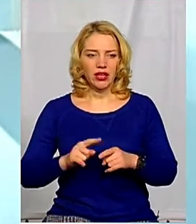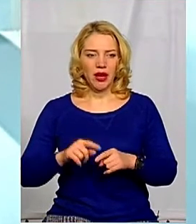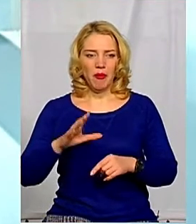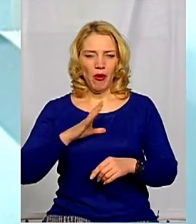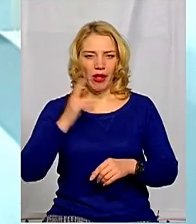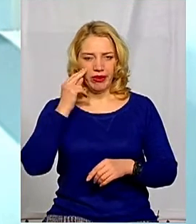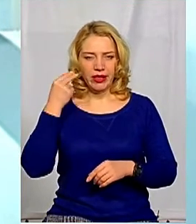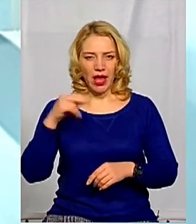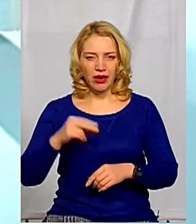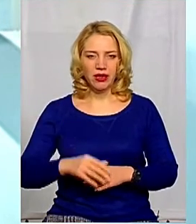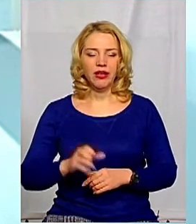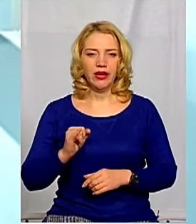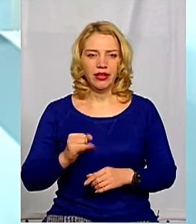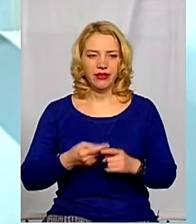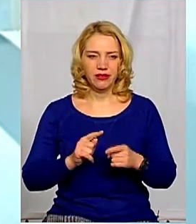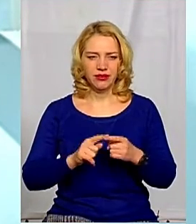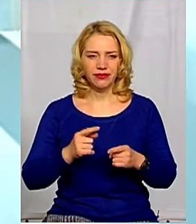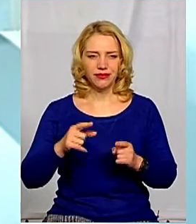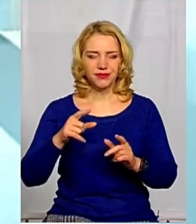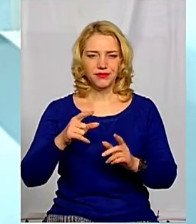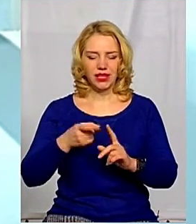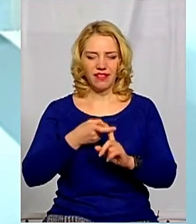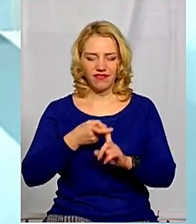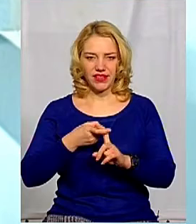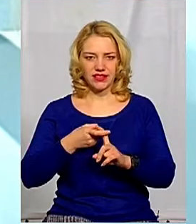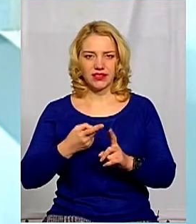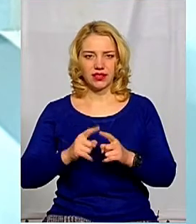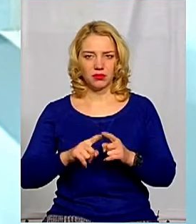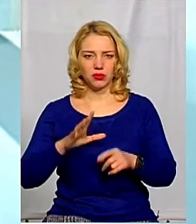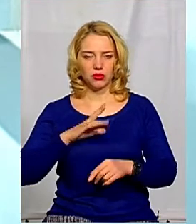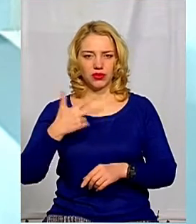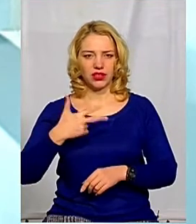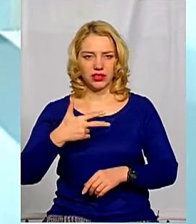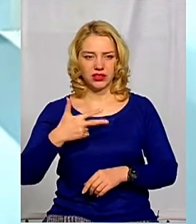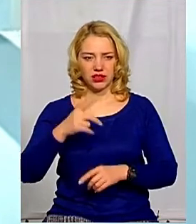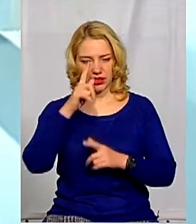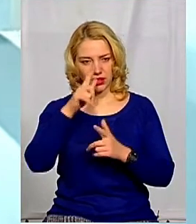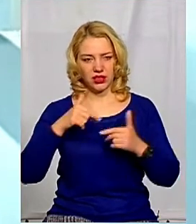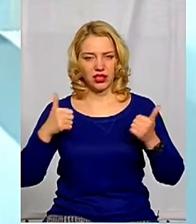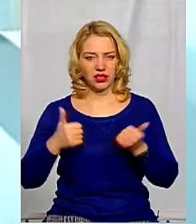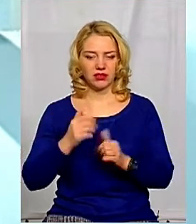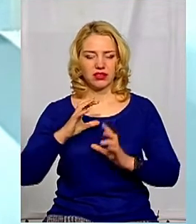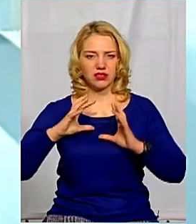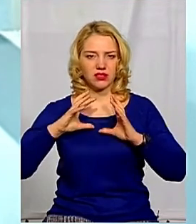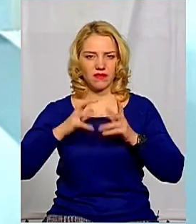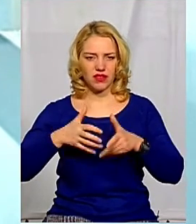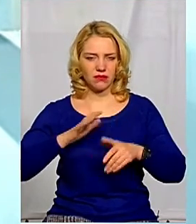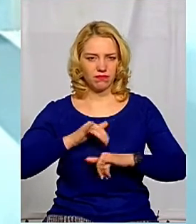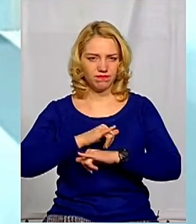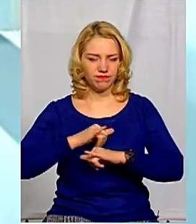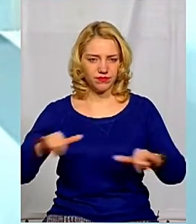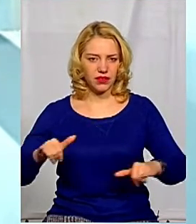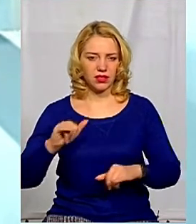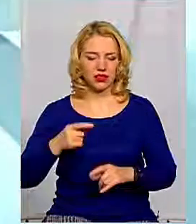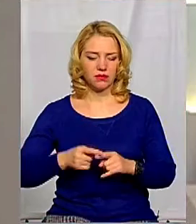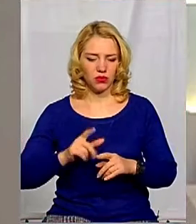була в Китаї. Рознеслася ця інфекція більше ніж в 30 країн світу, і були смертні випадки